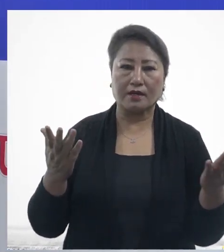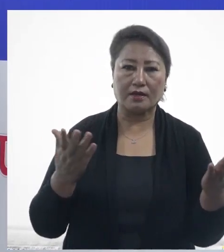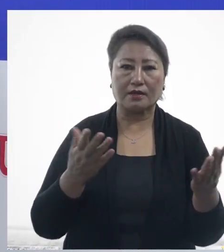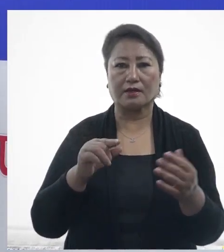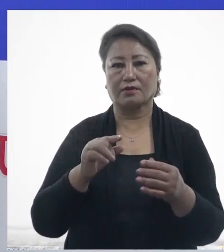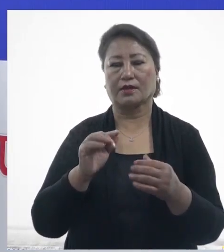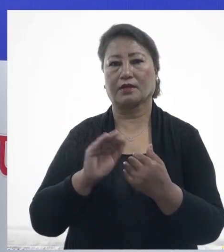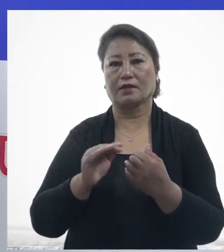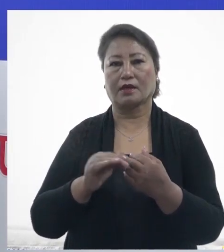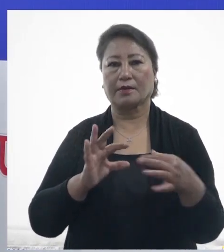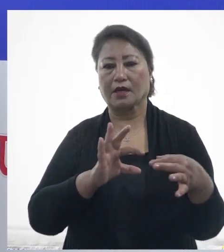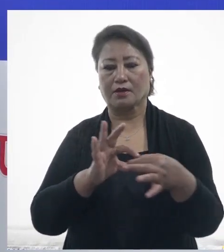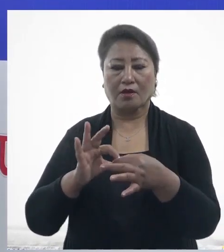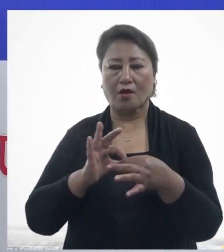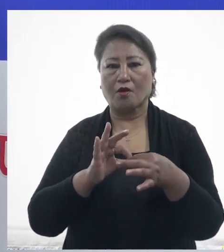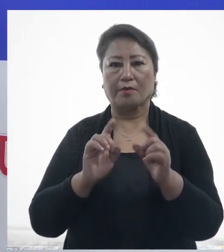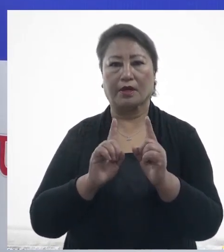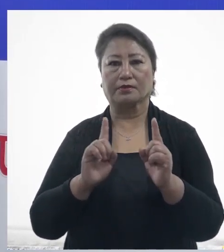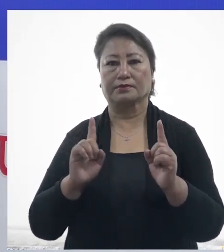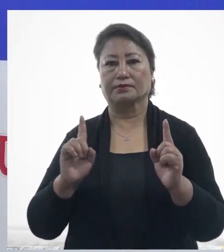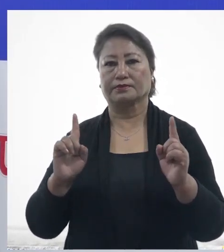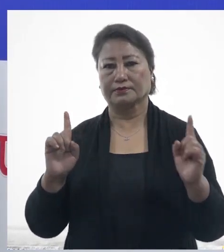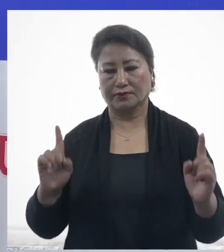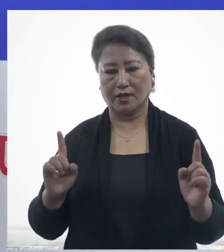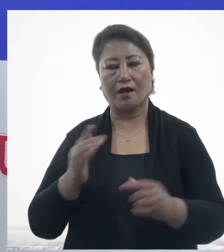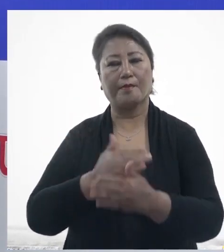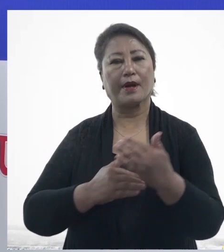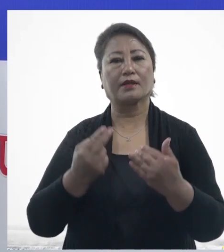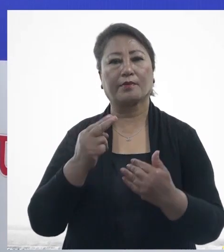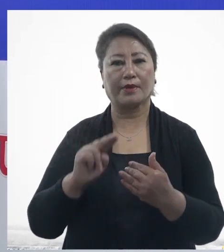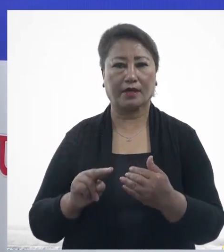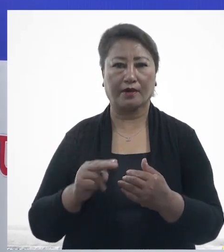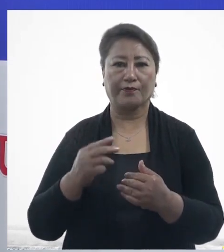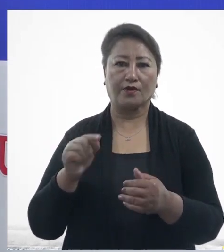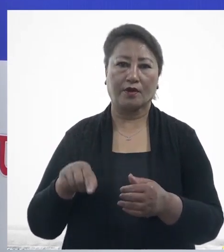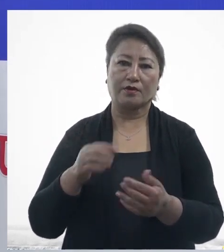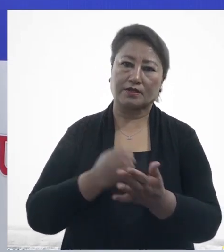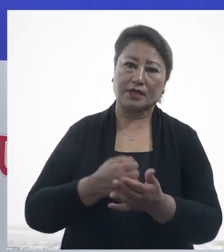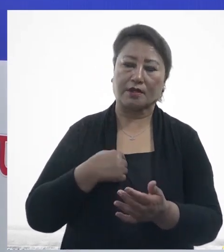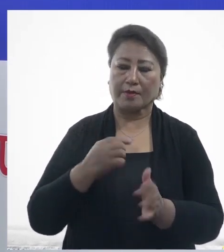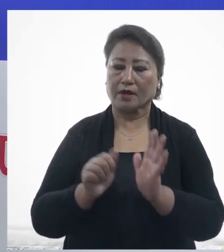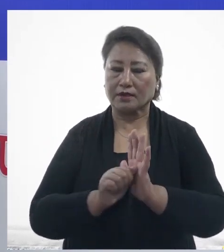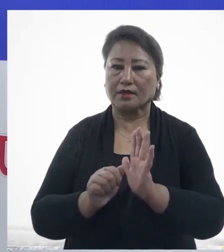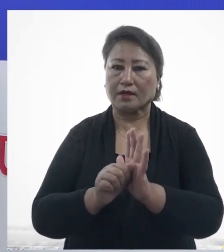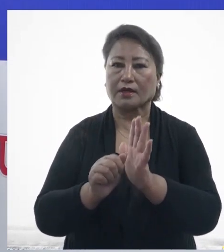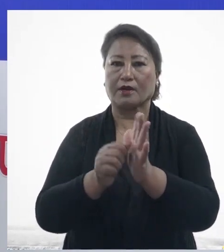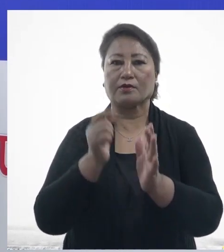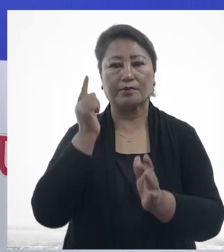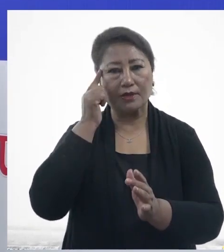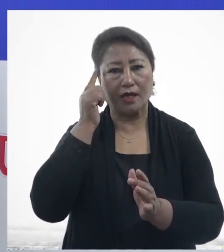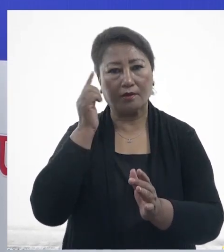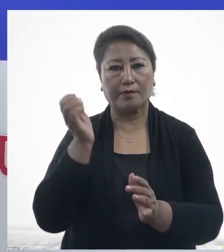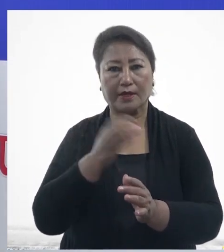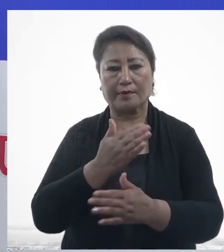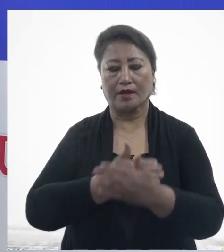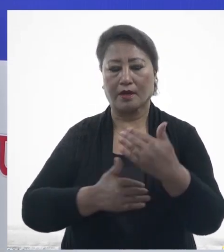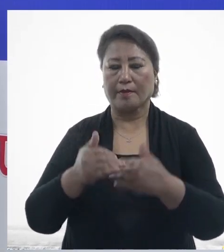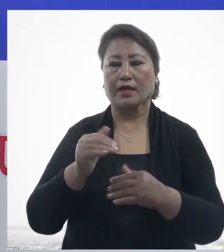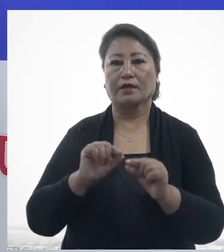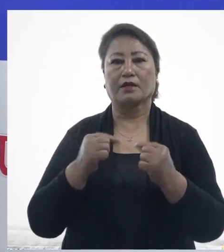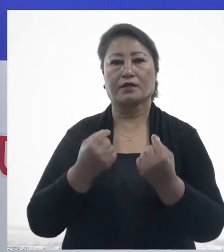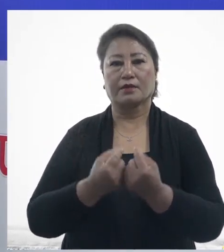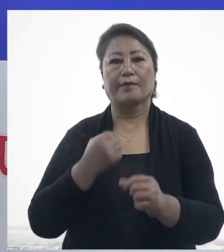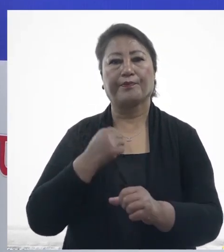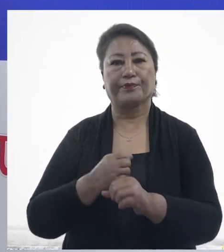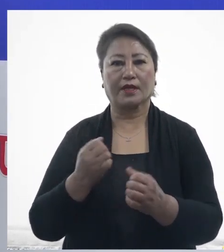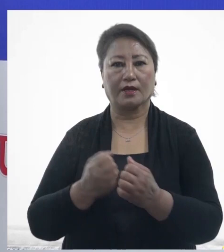खालको समन्वयनको एकदम कमी देख्छौँ होइन. जस्तो एउटा अपाङ्गता भएको चाहिँ म मेरो संस्थाले मात्रै कसरी अगाडि बढाउने भन्नुभन्दा पनि हामी अपाङ्गता क्षेत्रमा काम गरिरहेको हुनाले